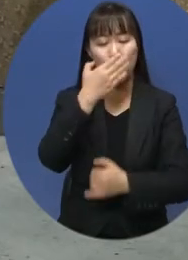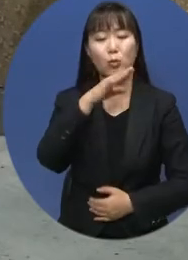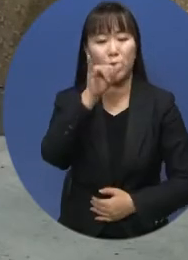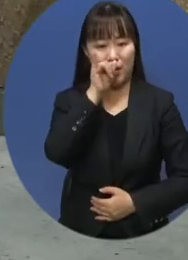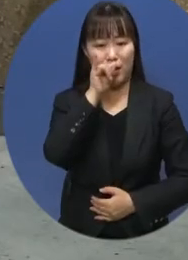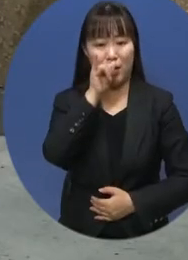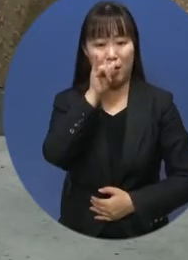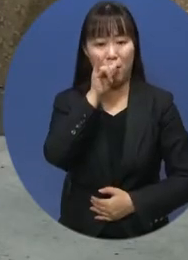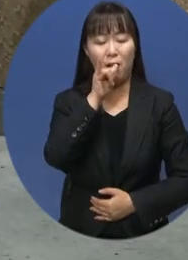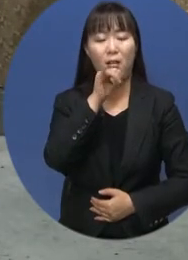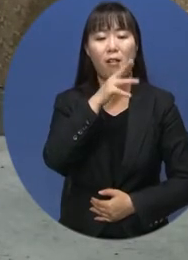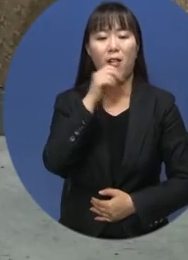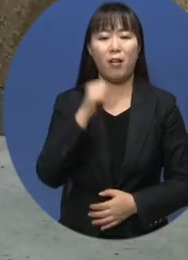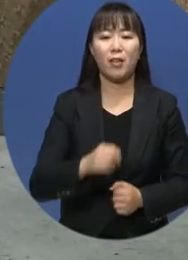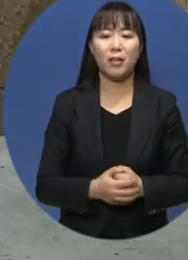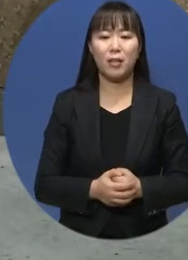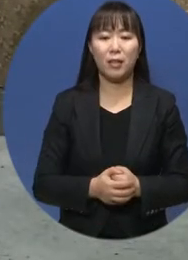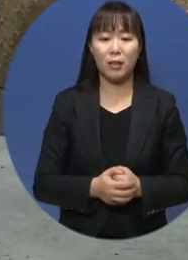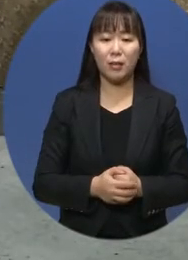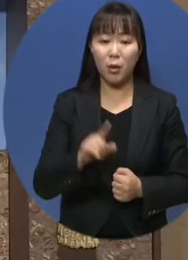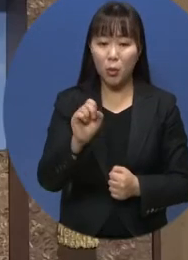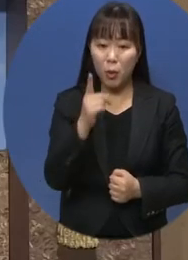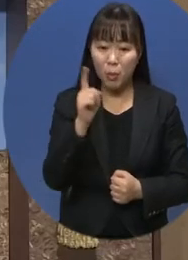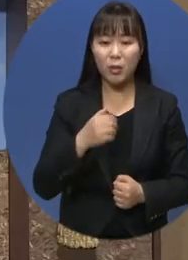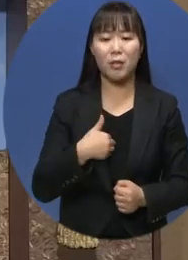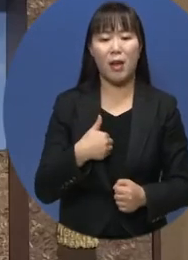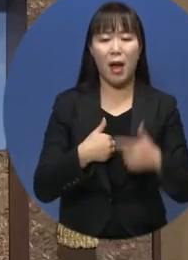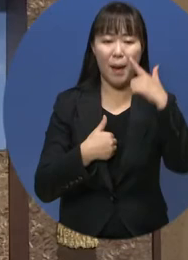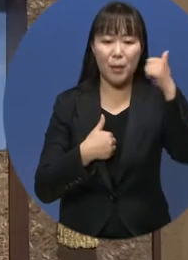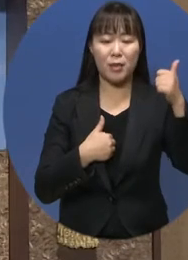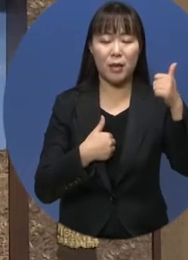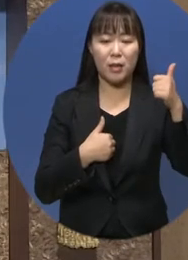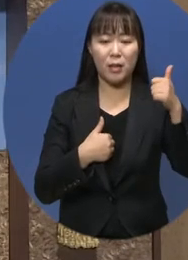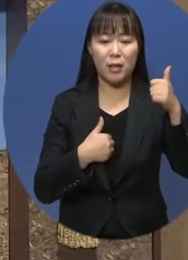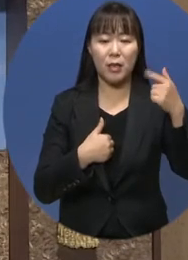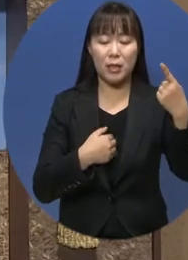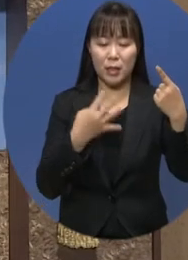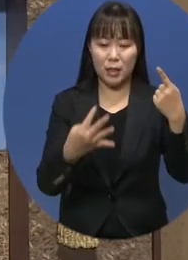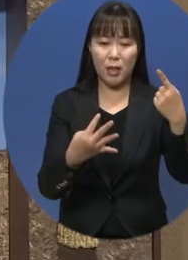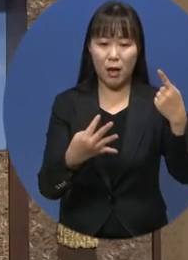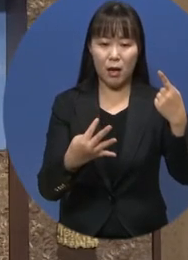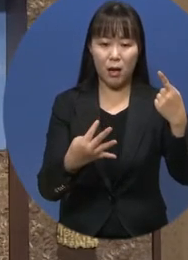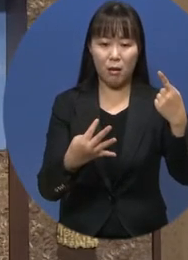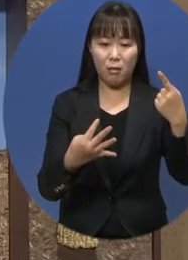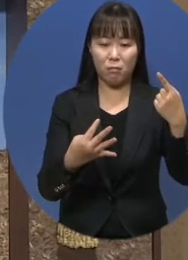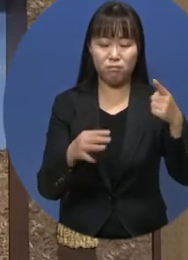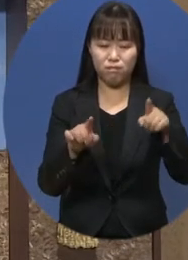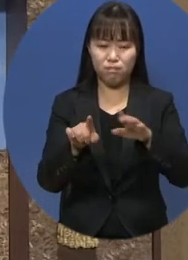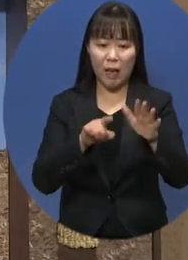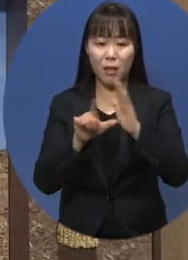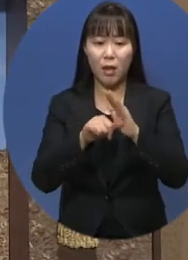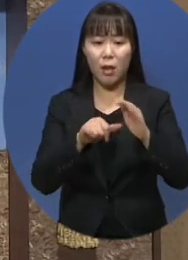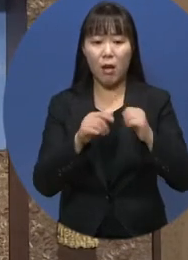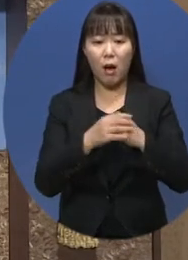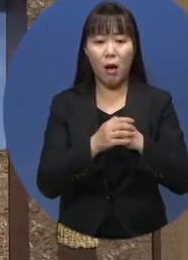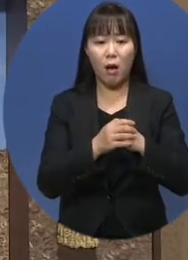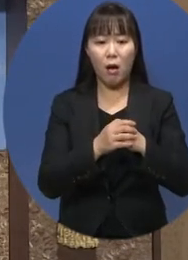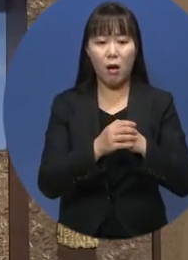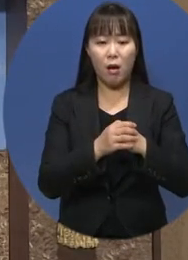있게끔 예 어 네 그 계기도 저희 아버지가 1 4 후퇴 때 월남 하셔서